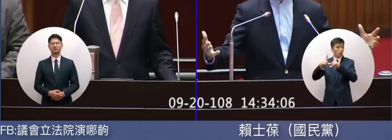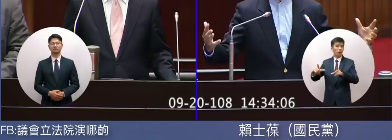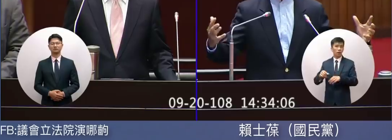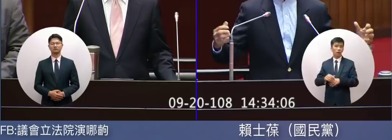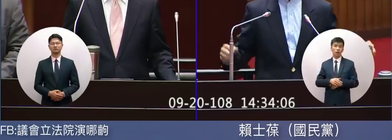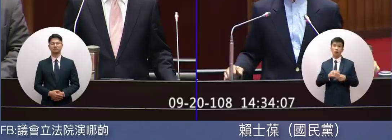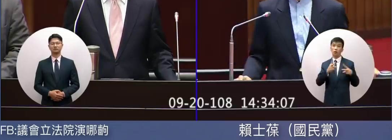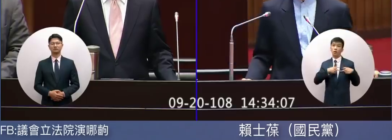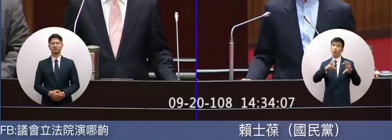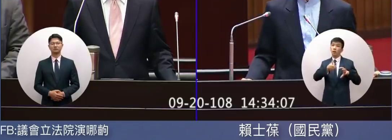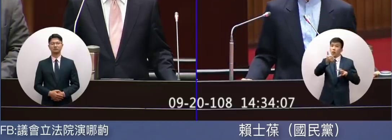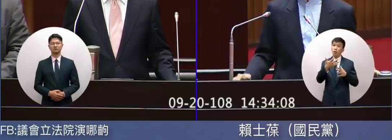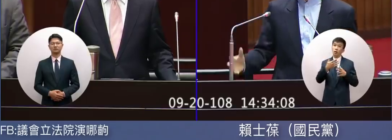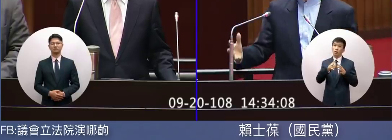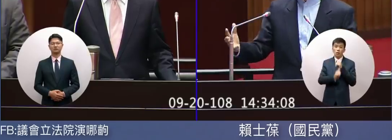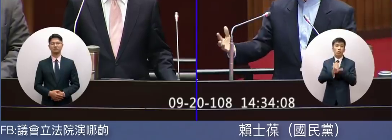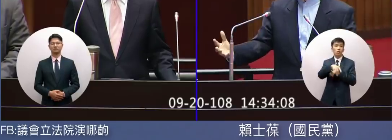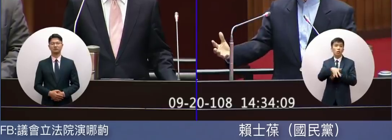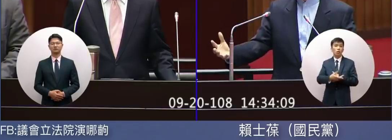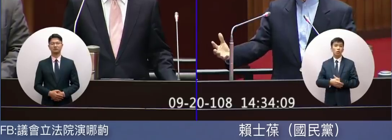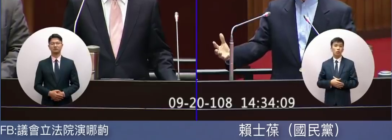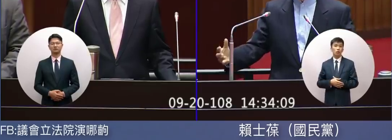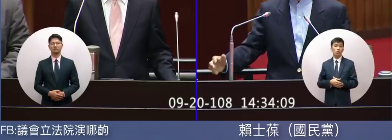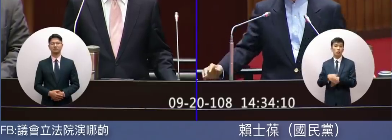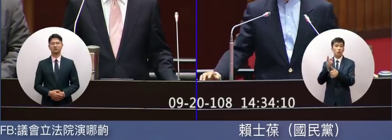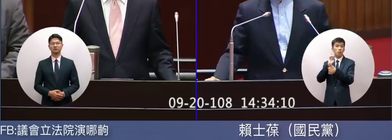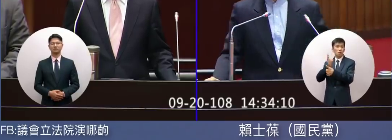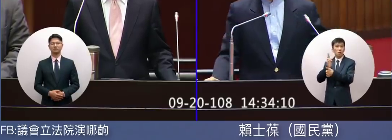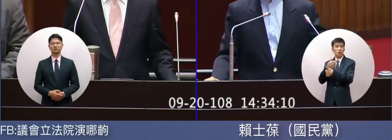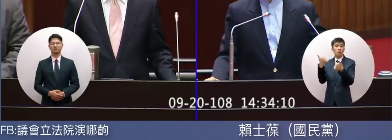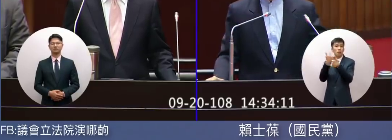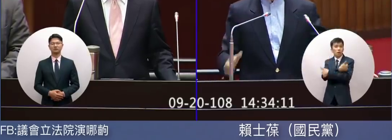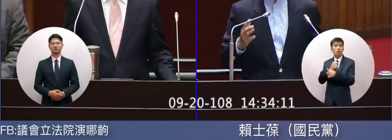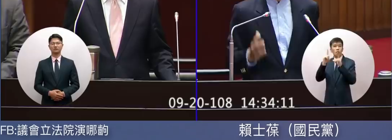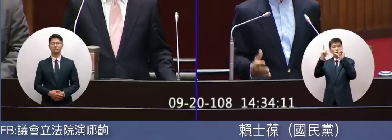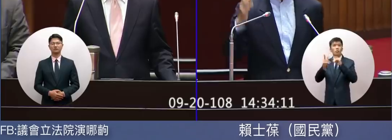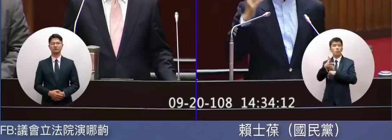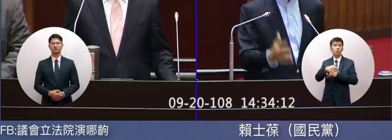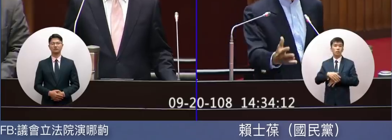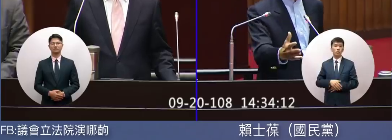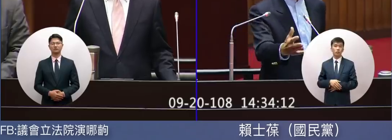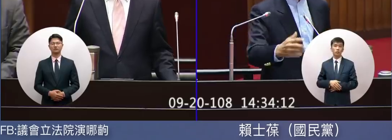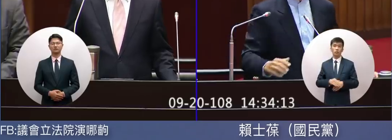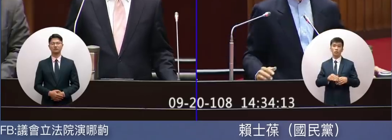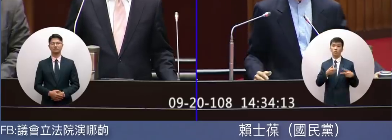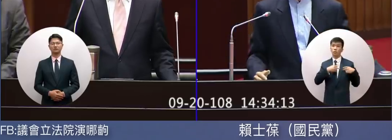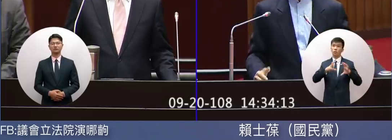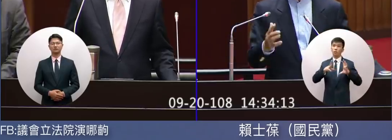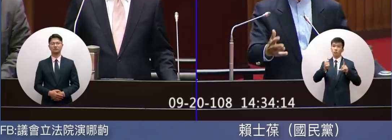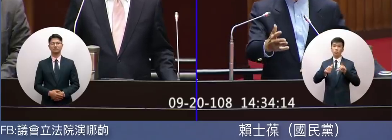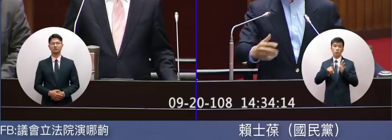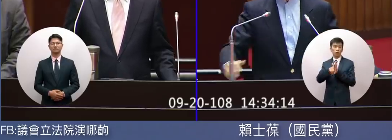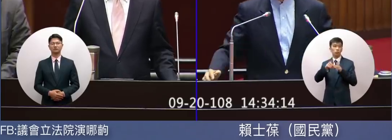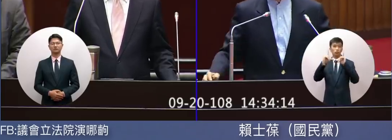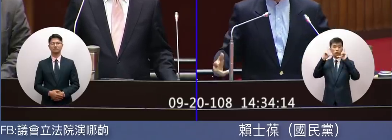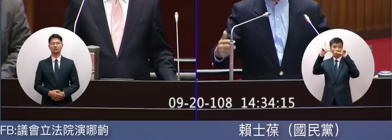龟缩起来了，为什么就要找一个发言人来讲呢？为什么总统不是亲自上火线